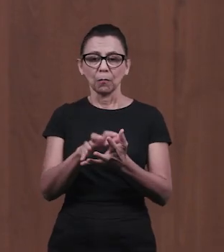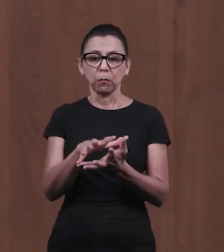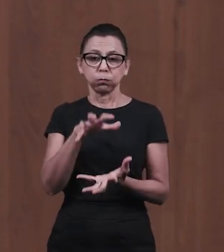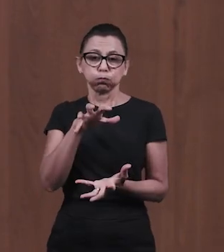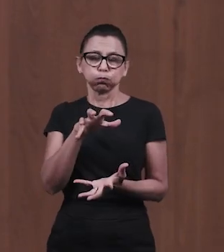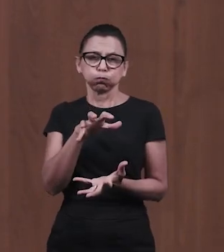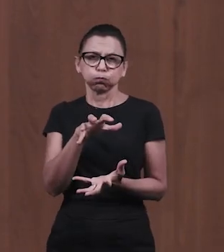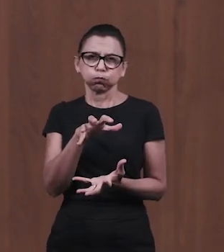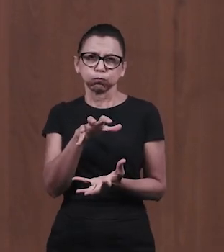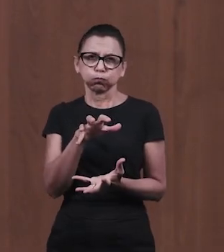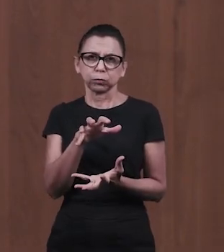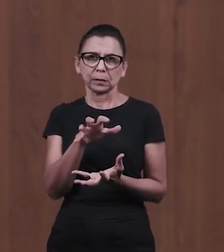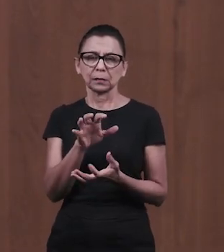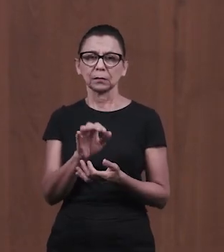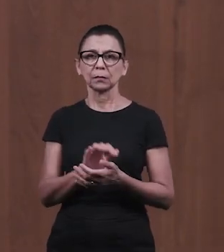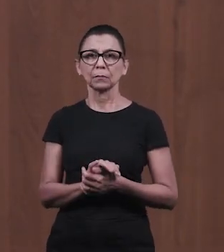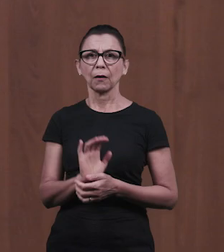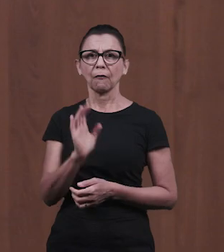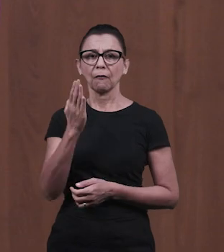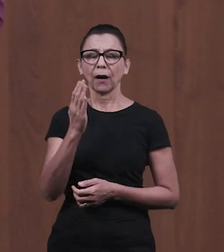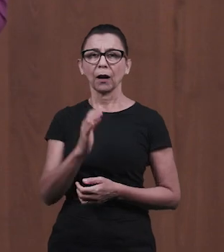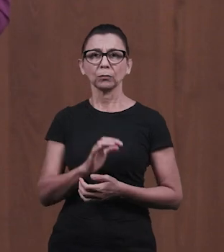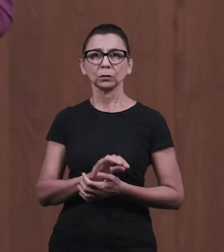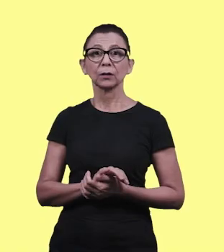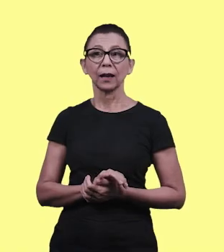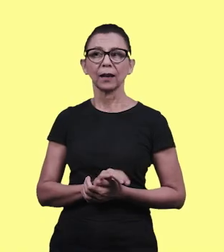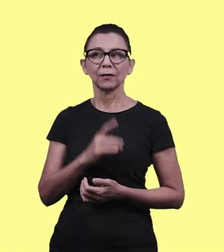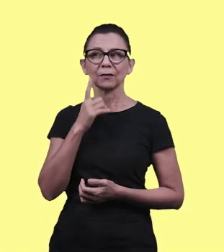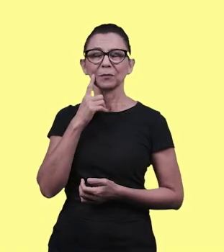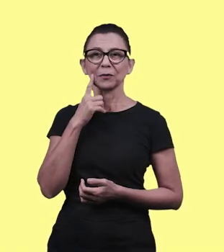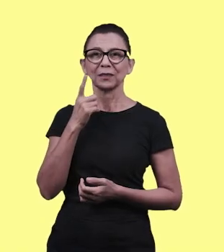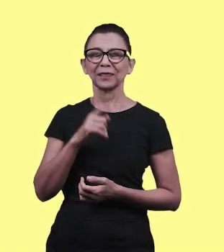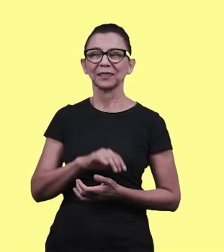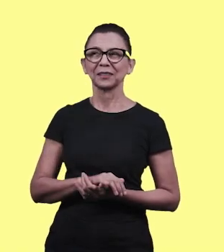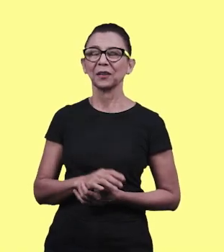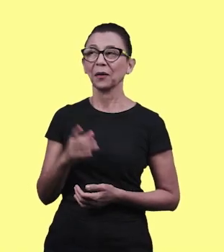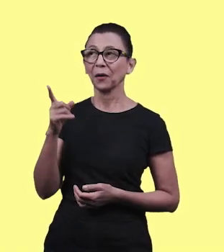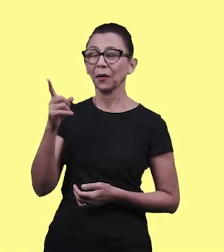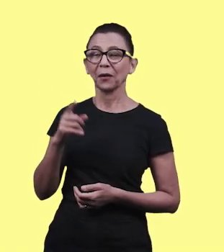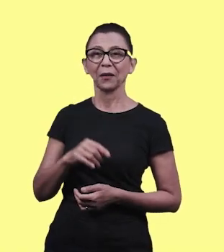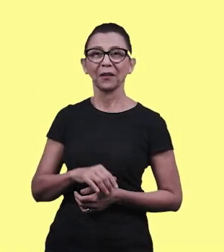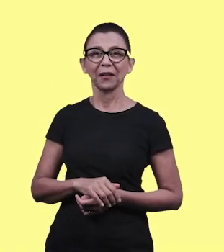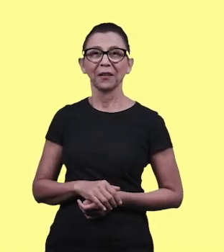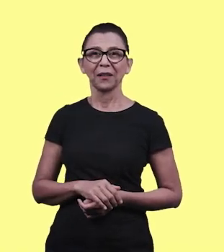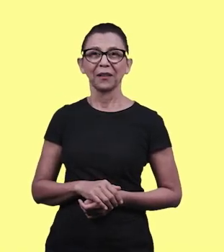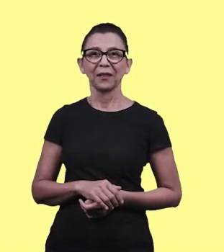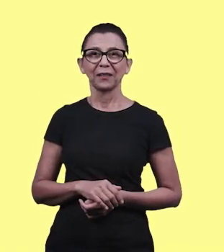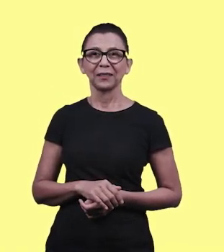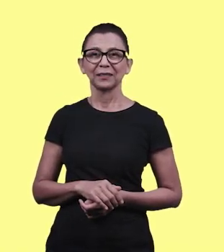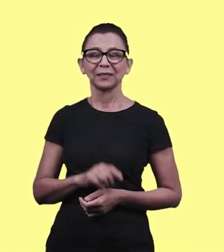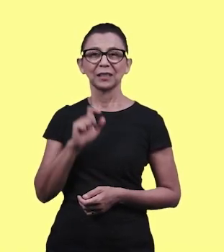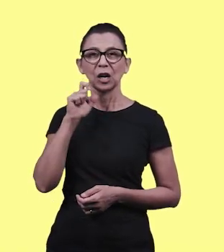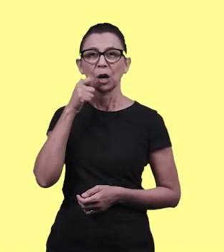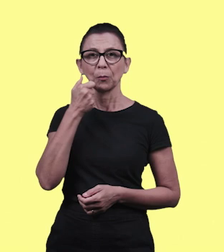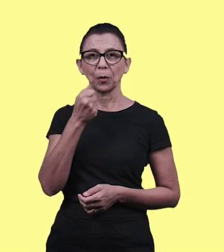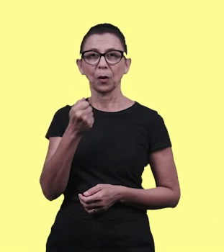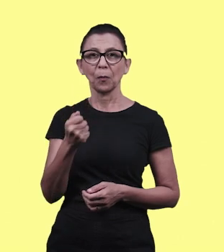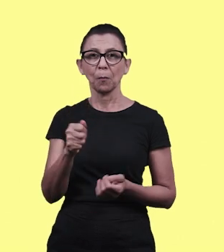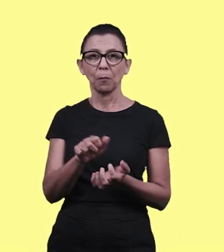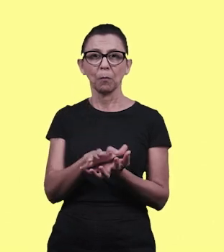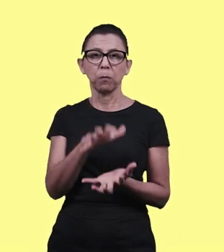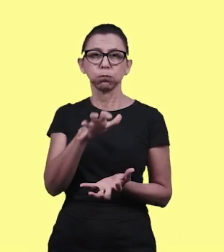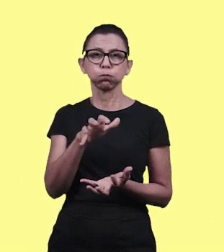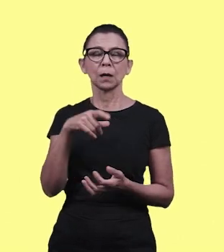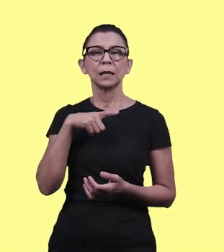дает ложный рост этому хлебу. Посмотрите на вот здесь, вот в